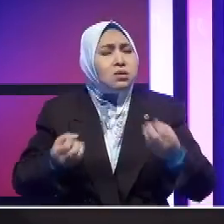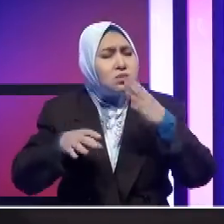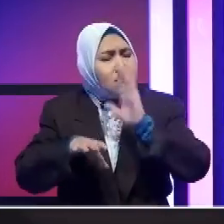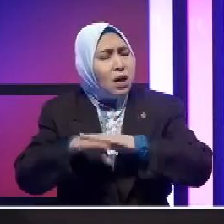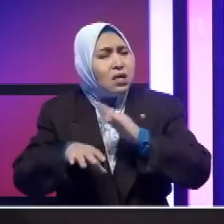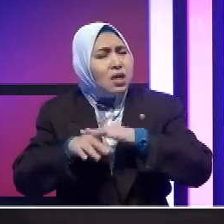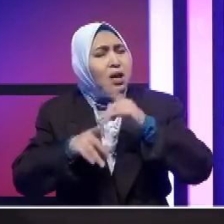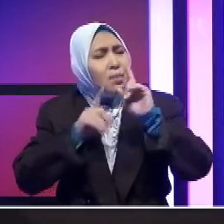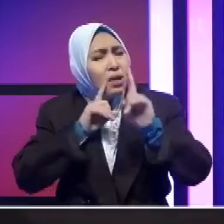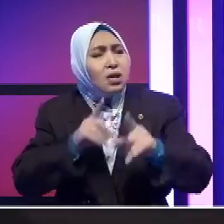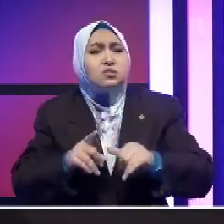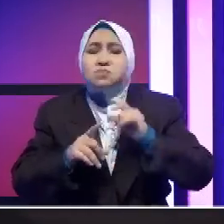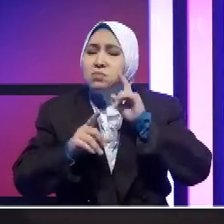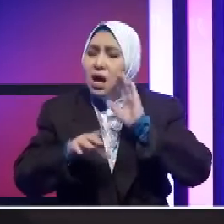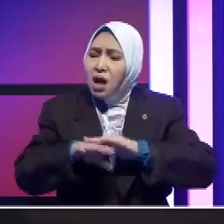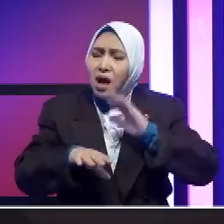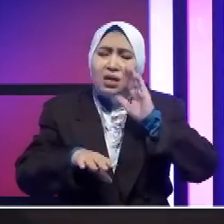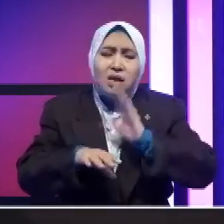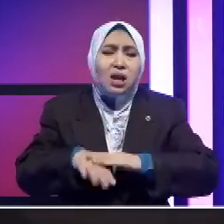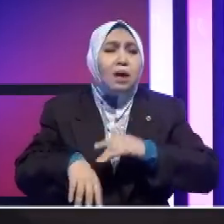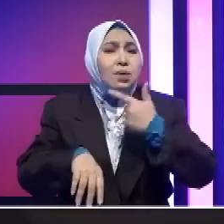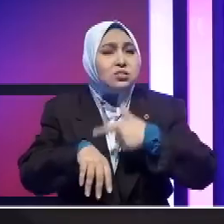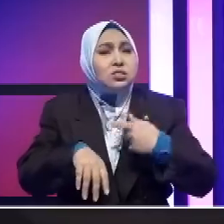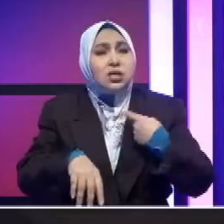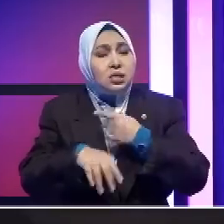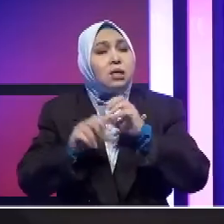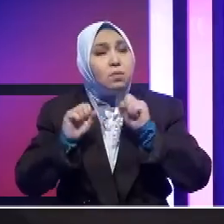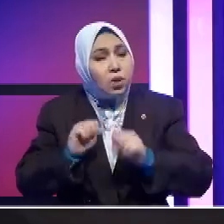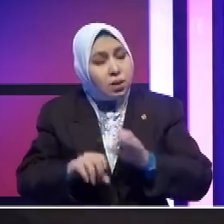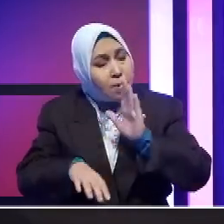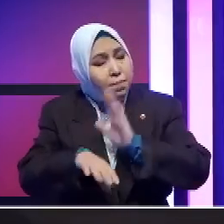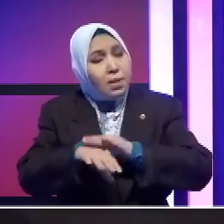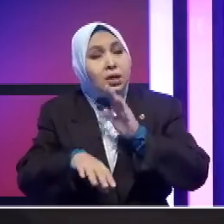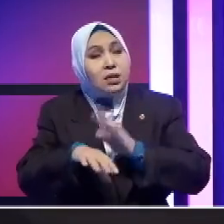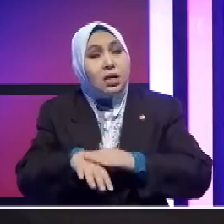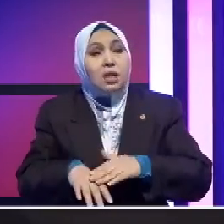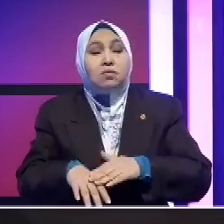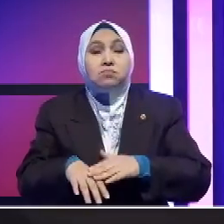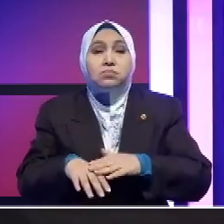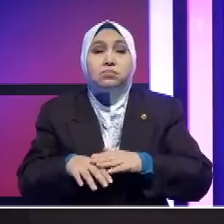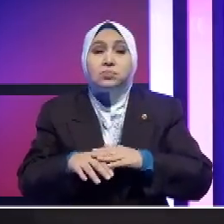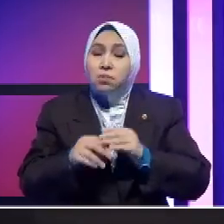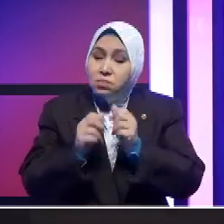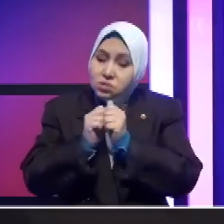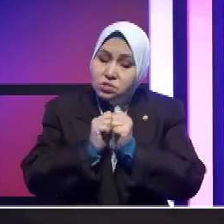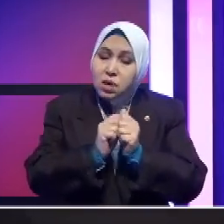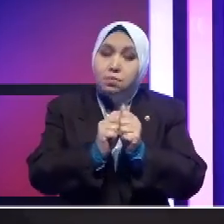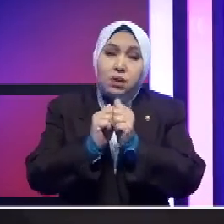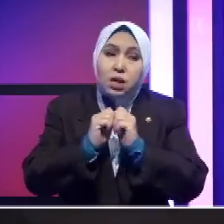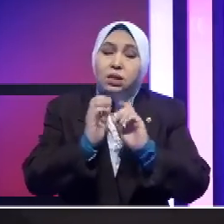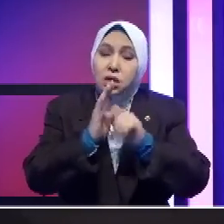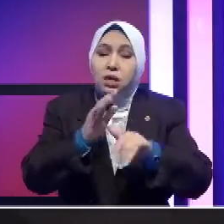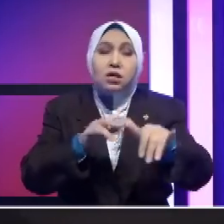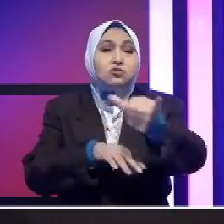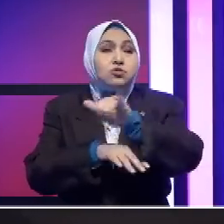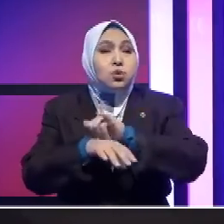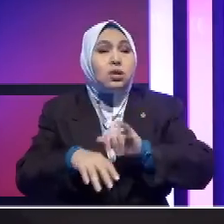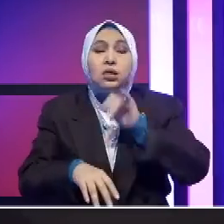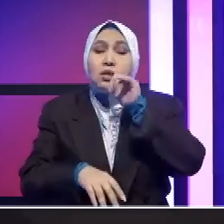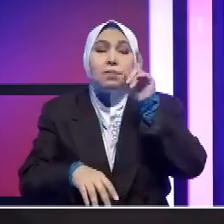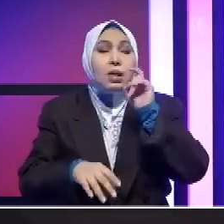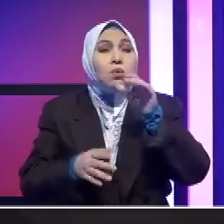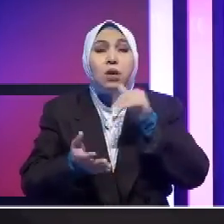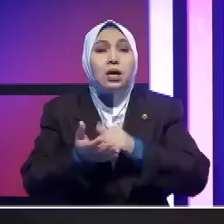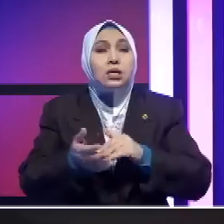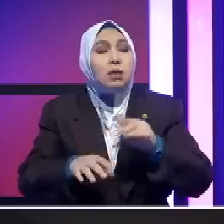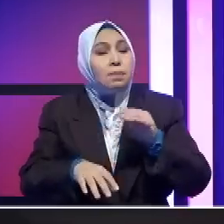saya ini, serulah semasa kita boleh menyeru ustaz. Ya. Agar sama-sama nanti dekat syurga nanti tak payah nak